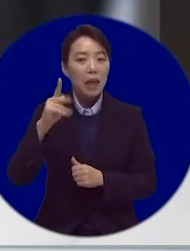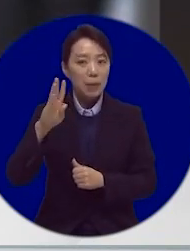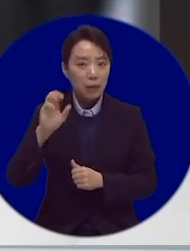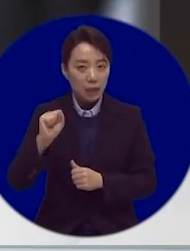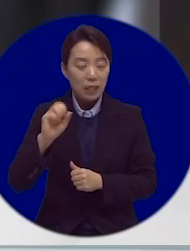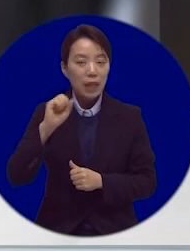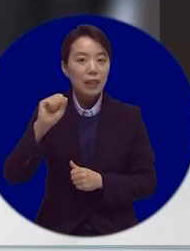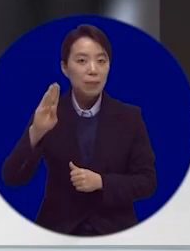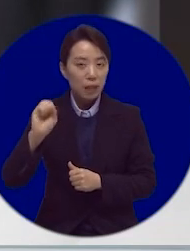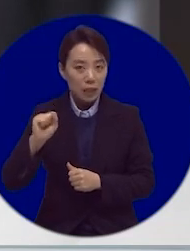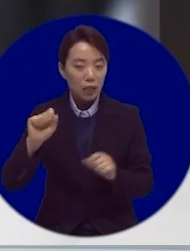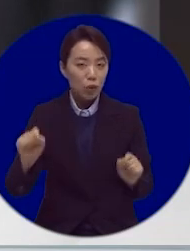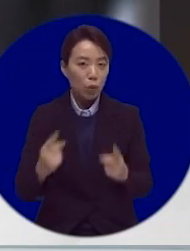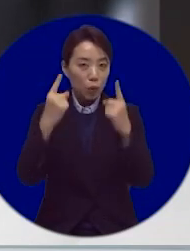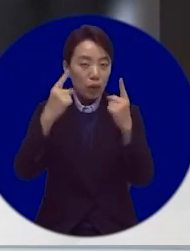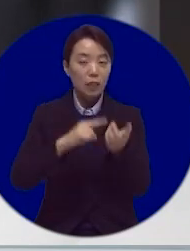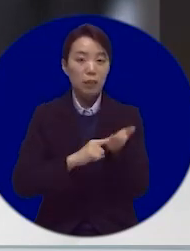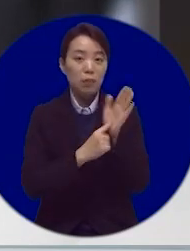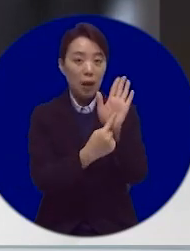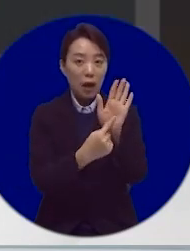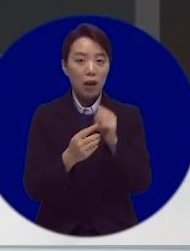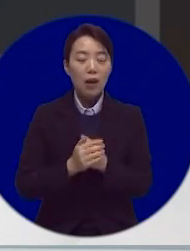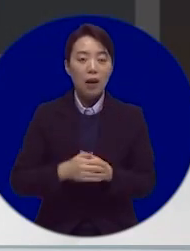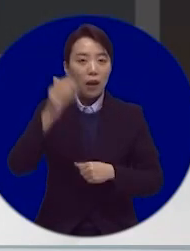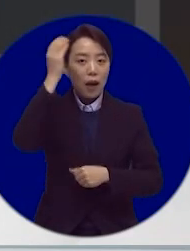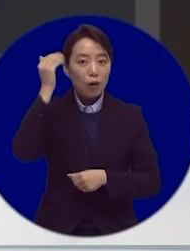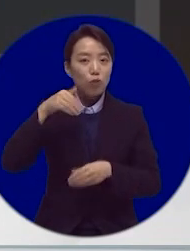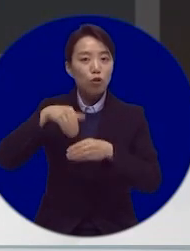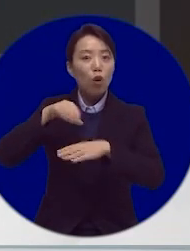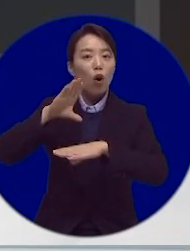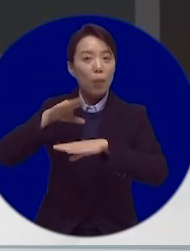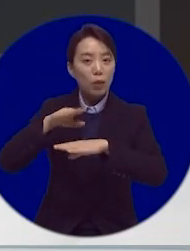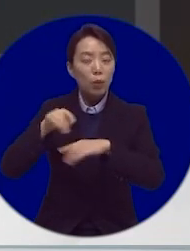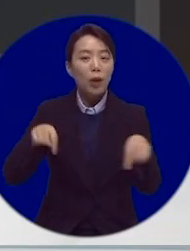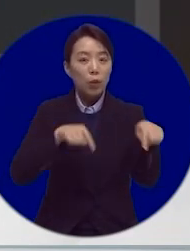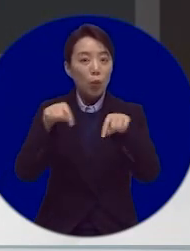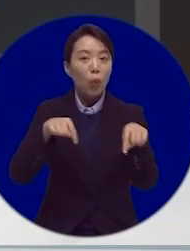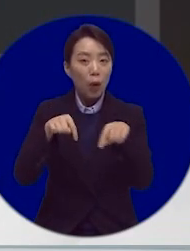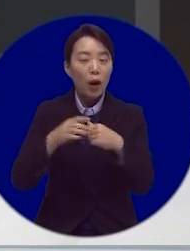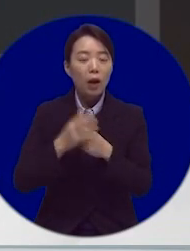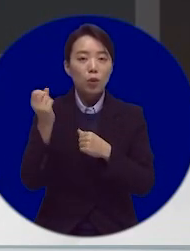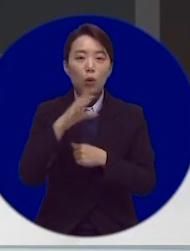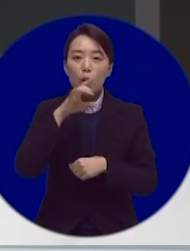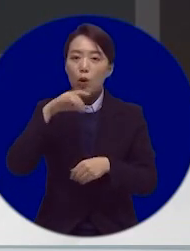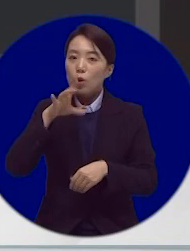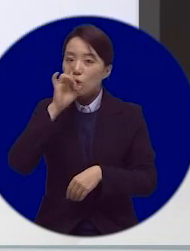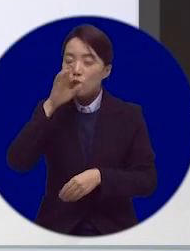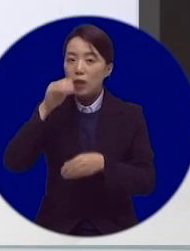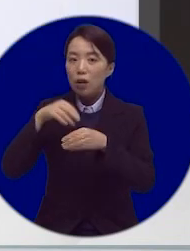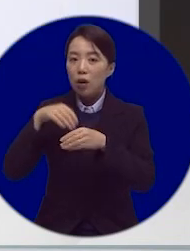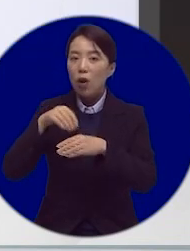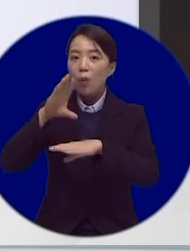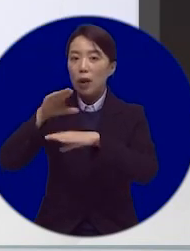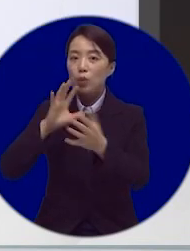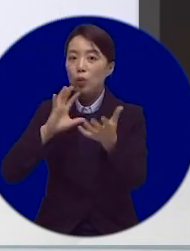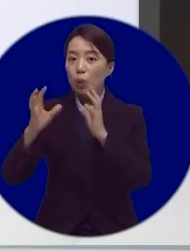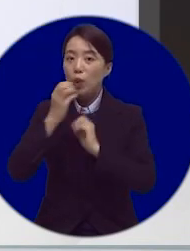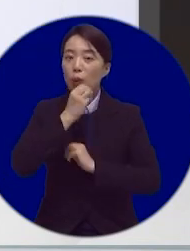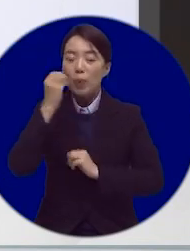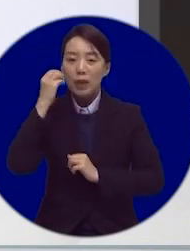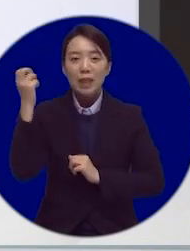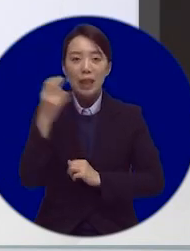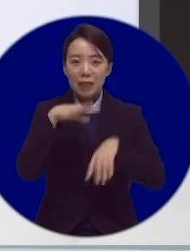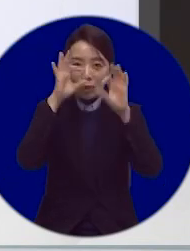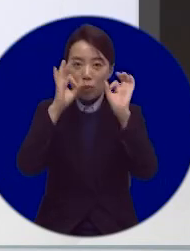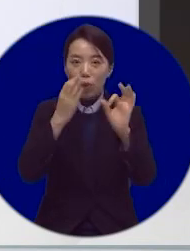KBS, SBS에서 동시 생방송되며 한국선거방송에서는 녹화방송으로 중앙선거방송토론위원회